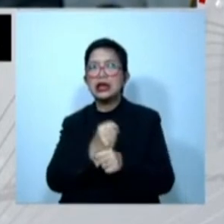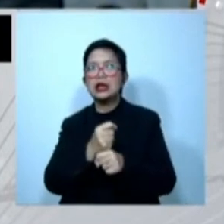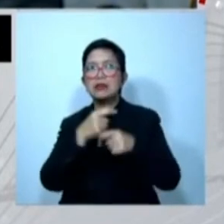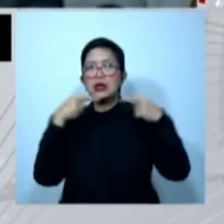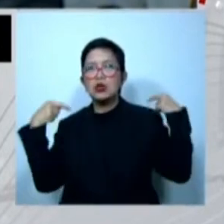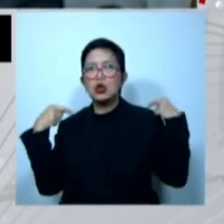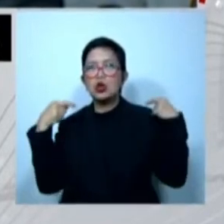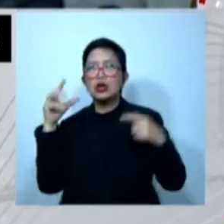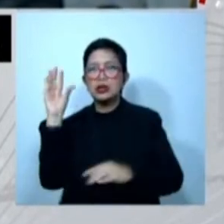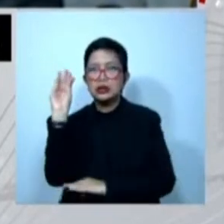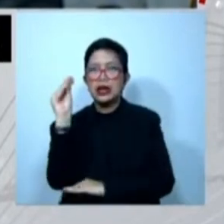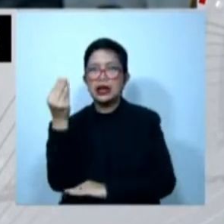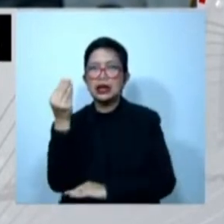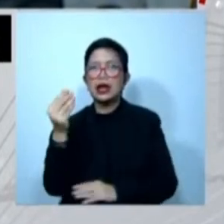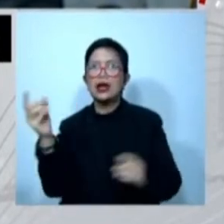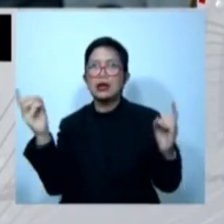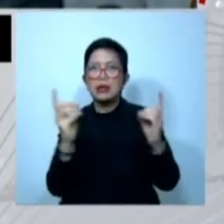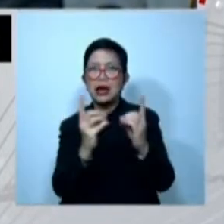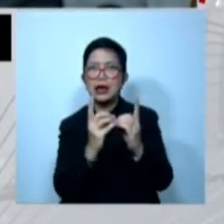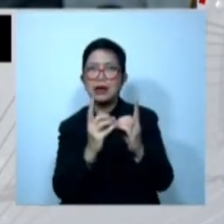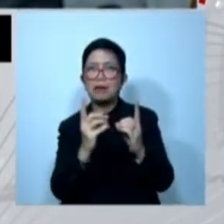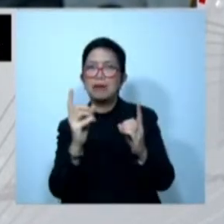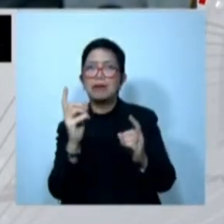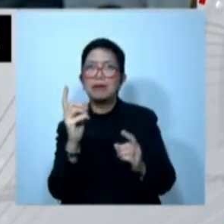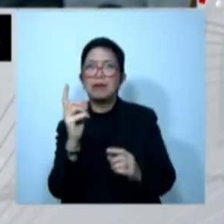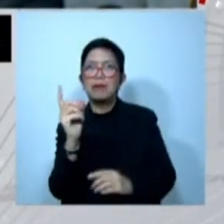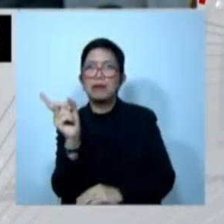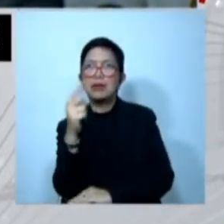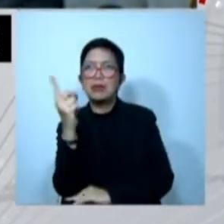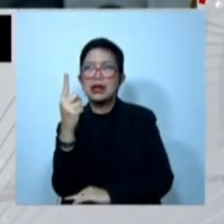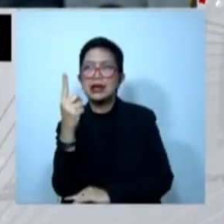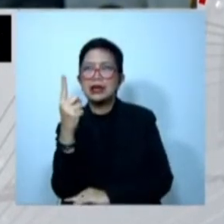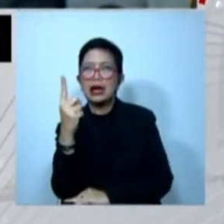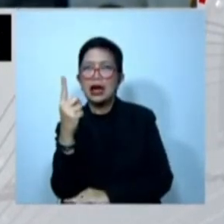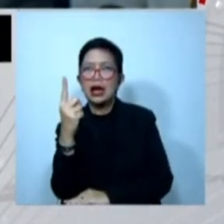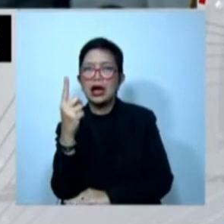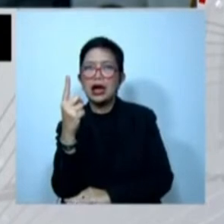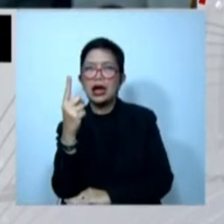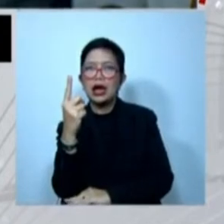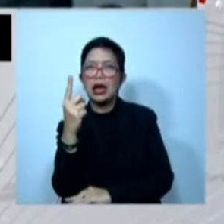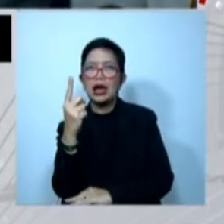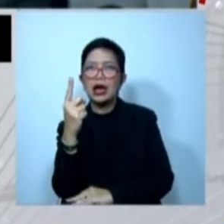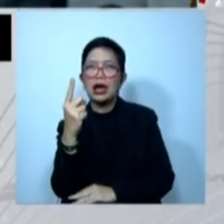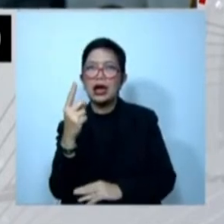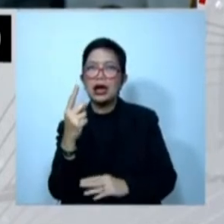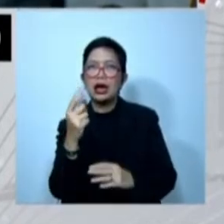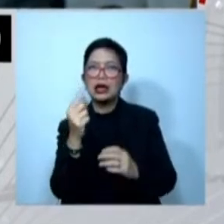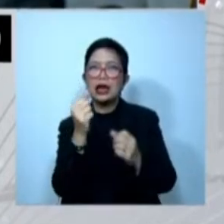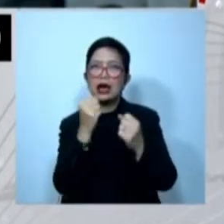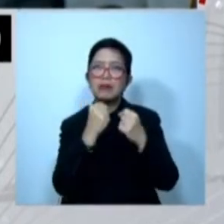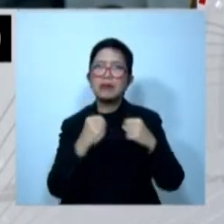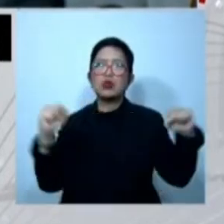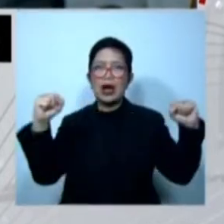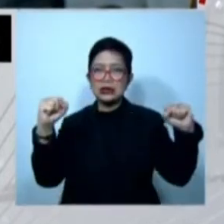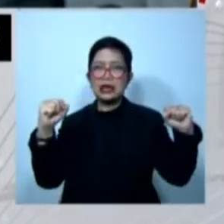menghadapi pemerintah yang berkuasa, saya yang mengusung Bapak.